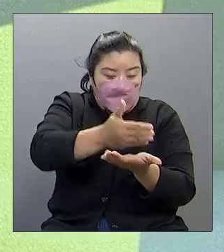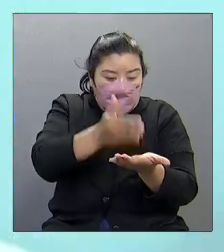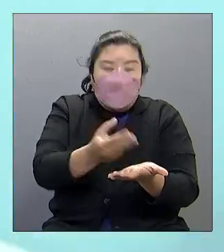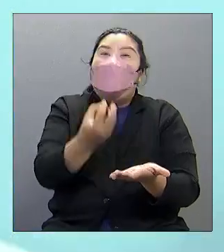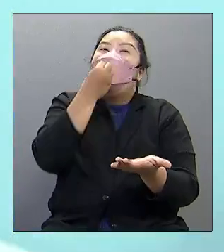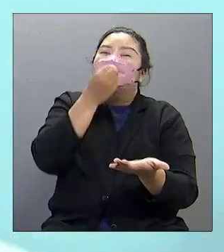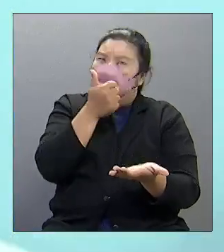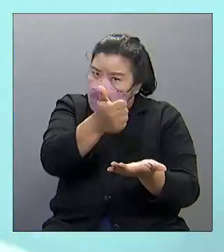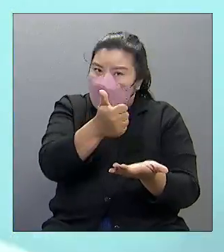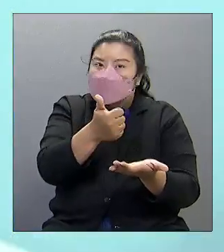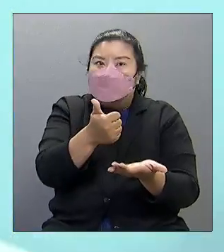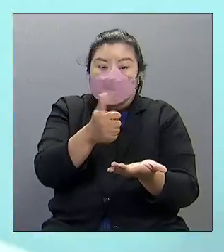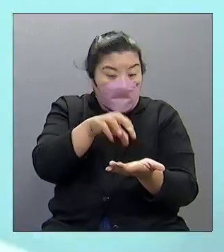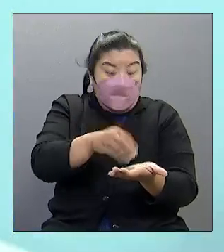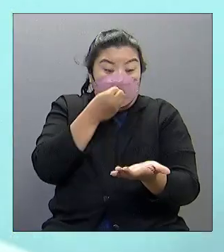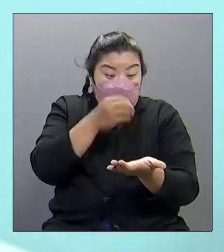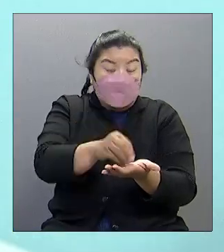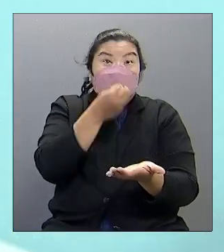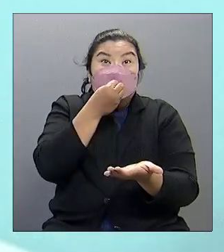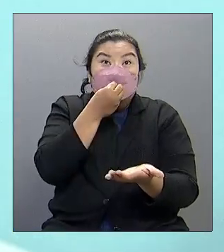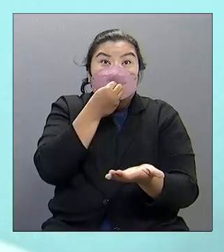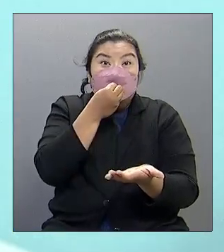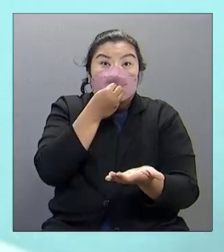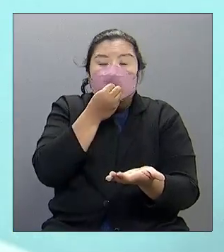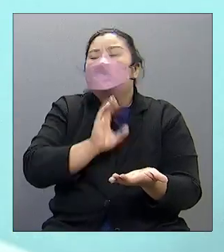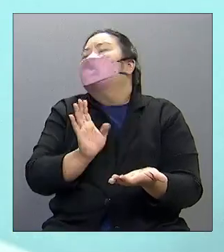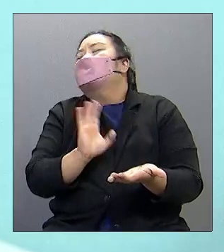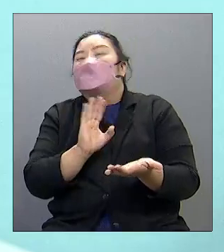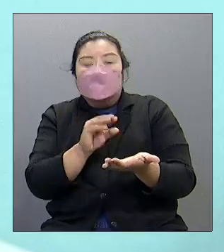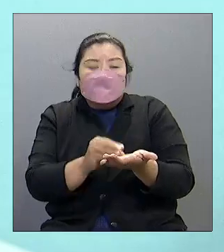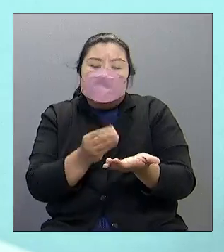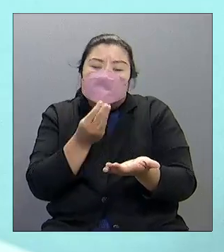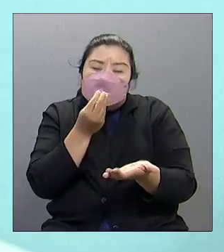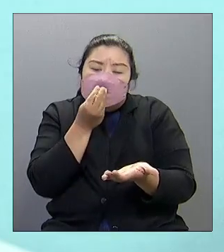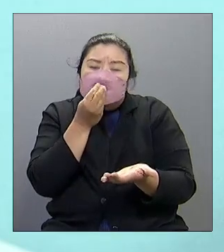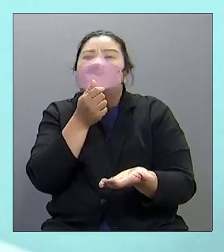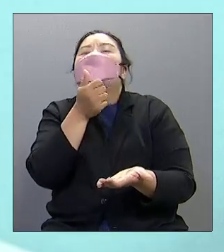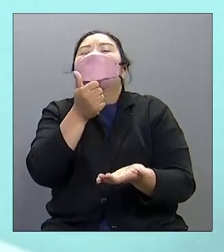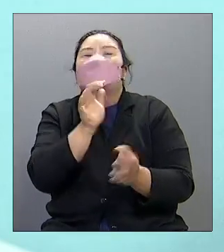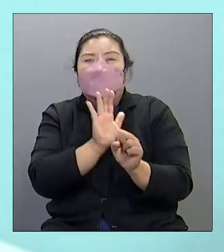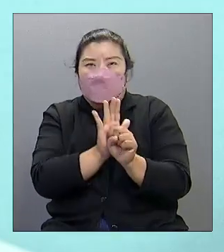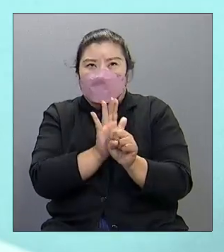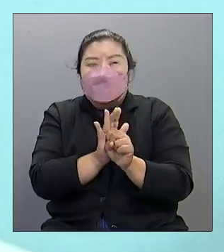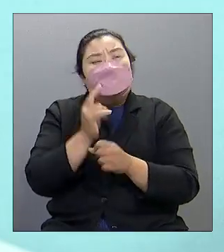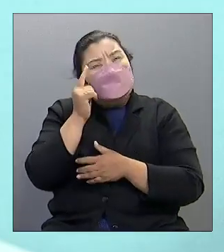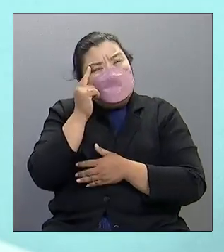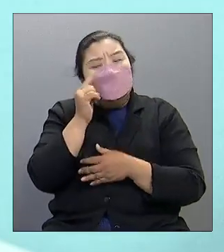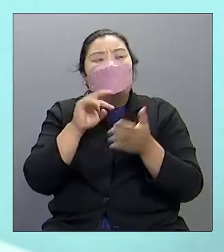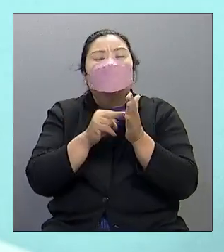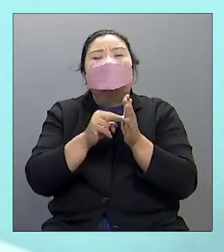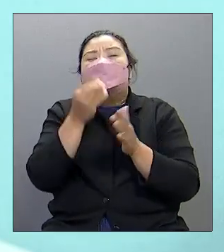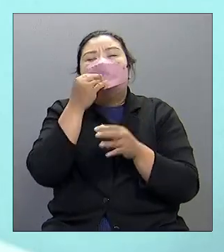หมค probabilityอนคงเกฝก้อนไม่เปนไร ช่พ SAPSK ได้กินก็ถือว่าได้กิน 1 ชิน letterได้ชถอวได้กนแล้ว